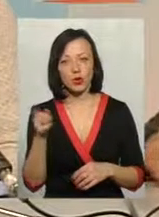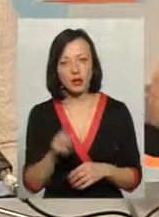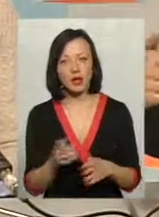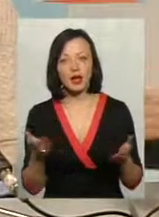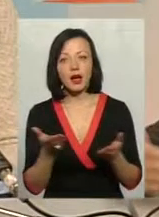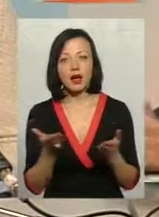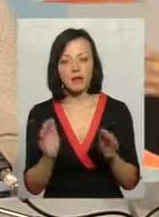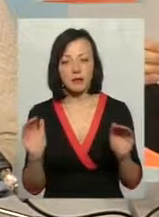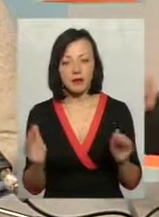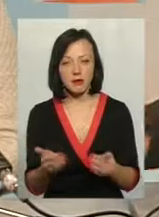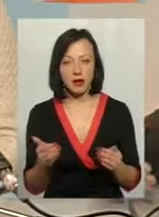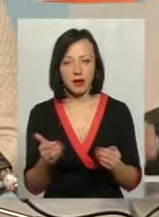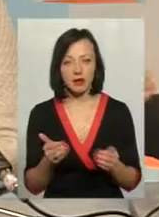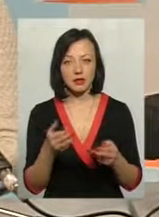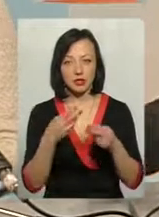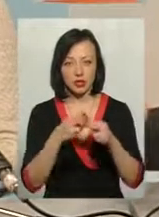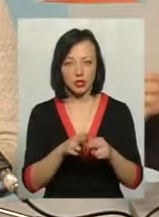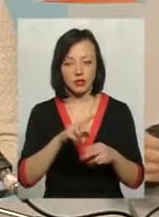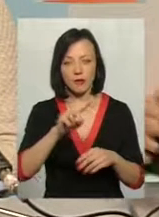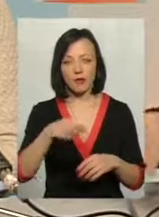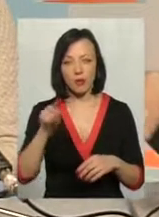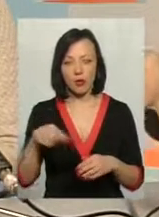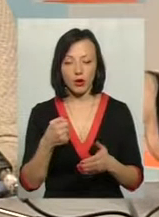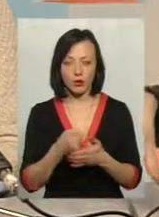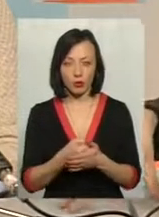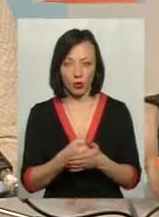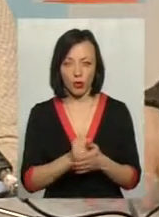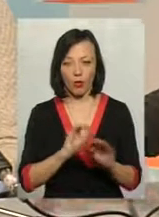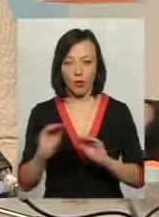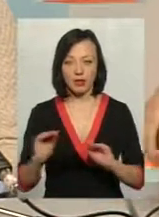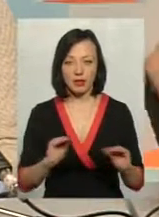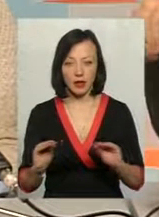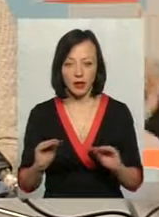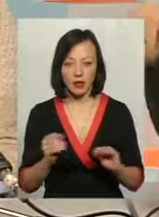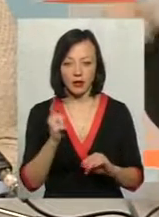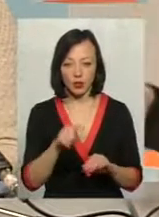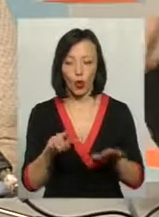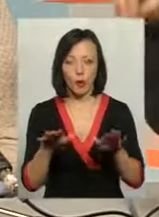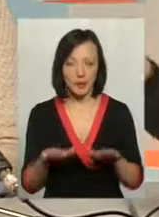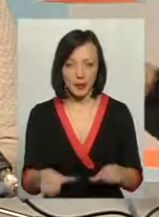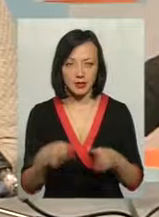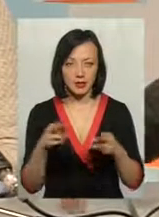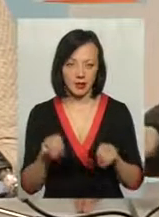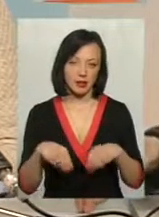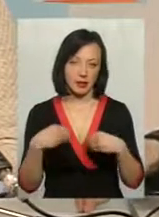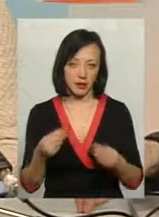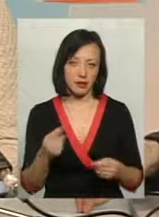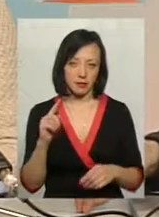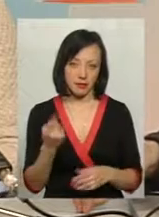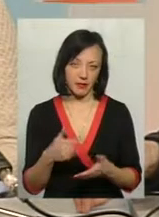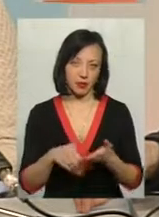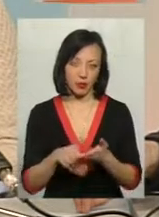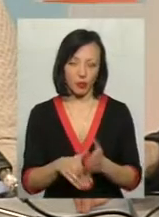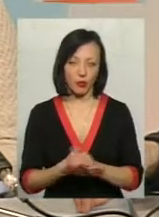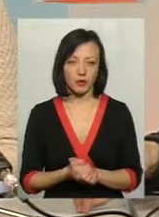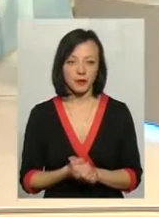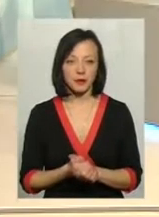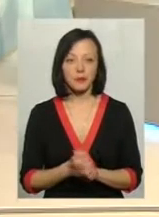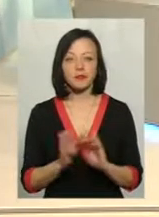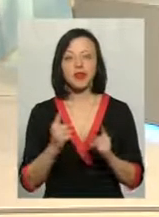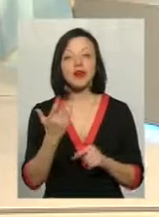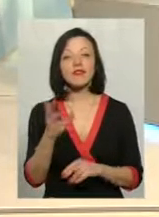які мінімальні технічні вимоги є до обладнання того місця, де надається та первинна медична допомога. Як